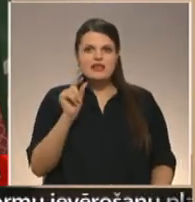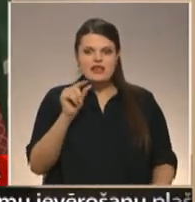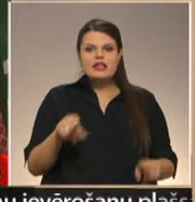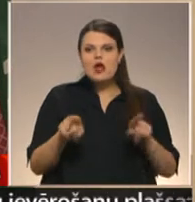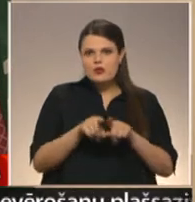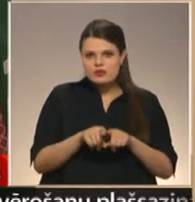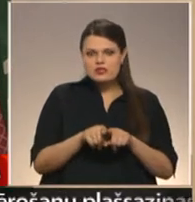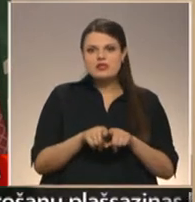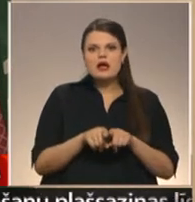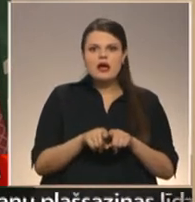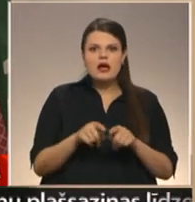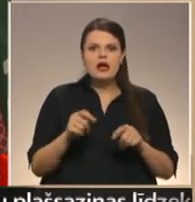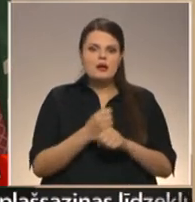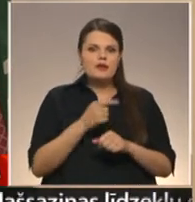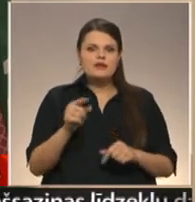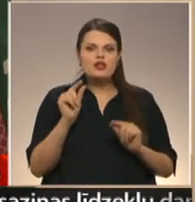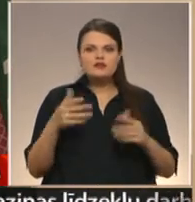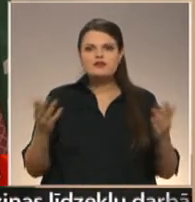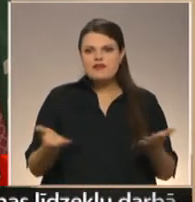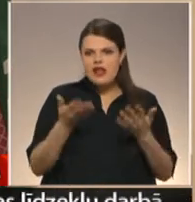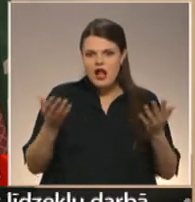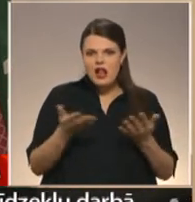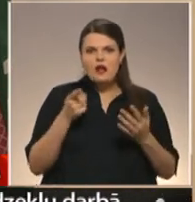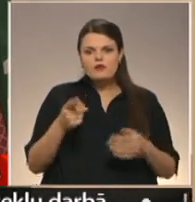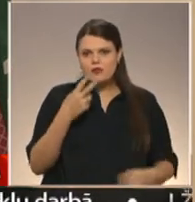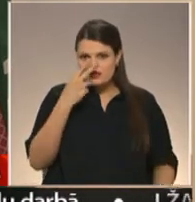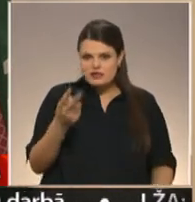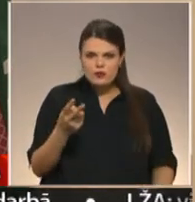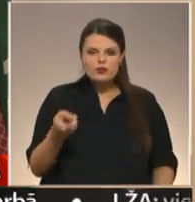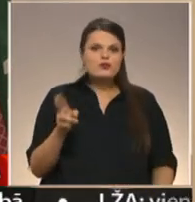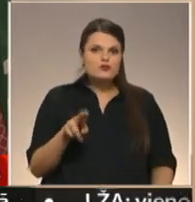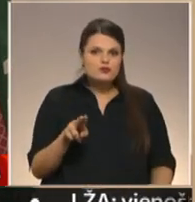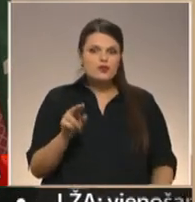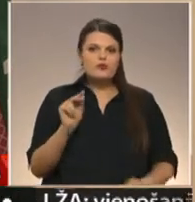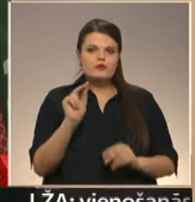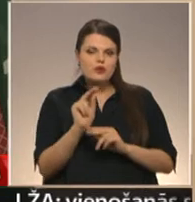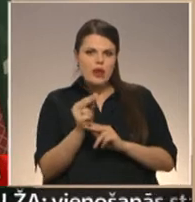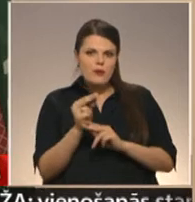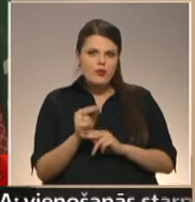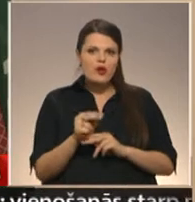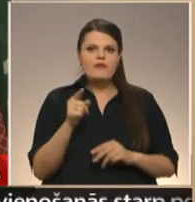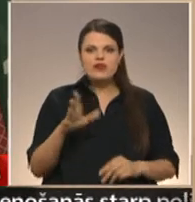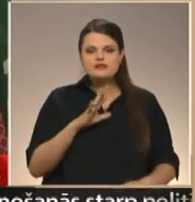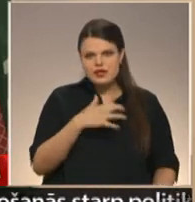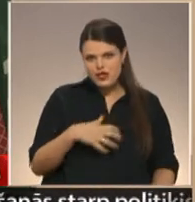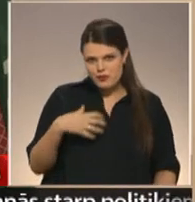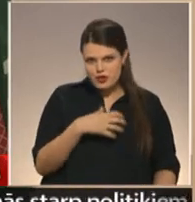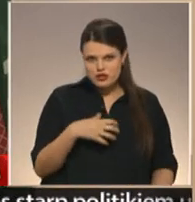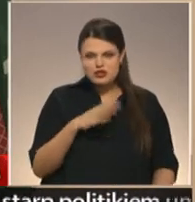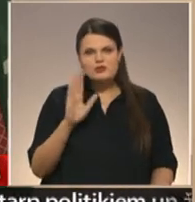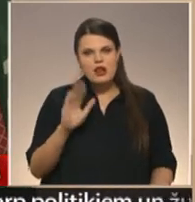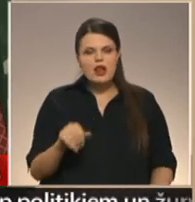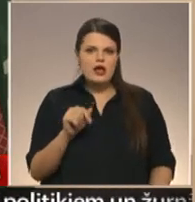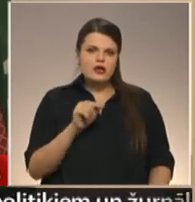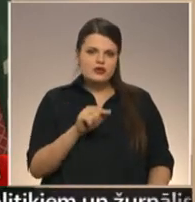arī padarīja viņu nedaudz vieglāk, ja arī tur skatoties un konfigurējot. Jo tas bija nepieciešams arī, lai arī